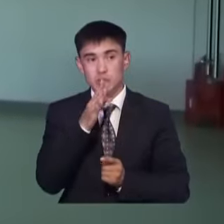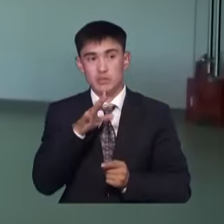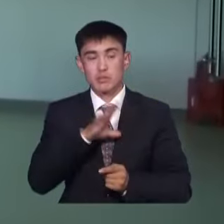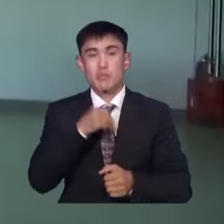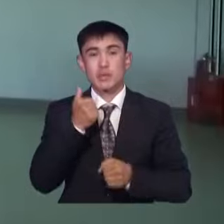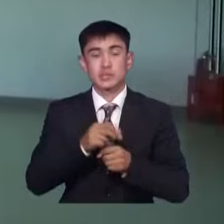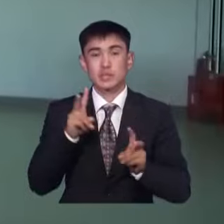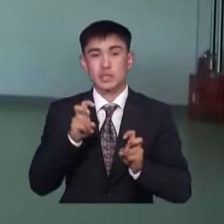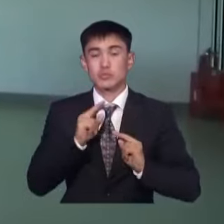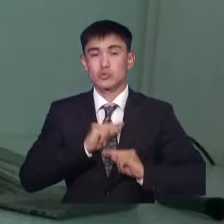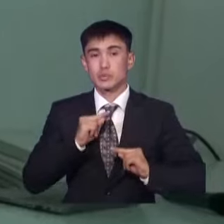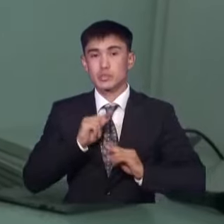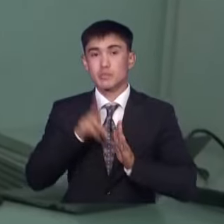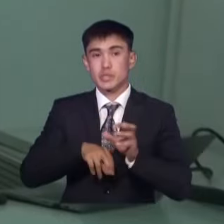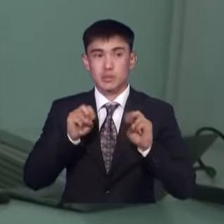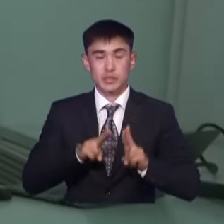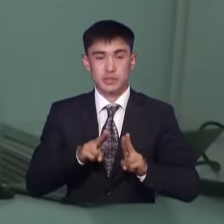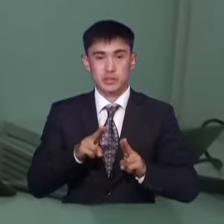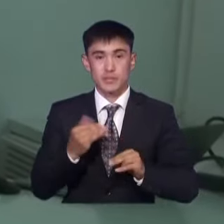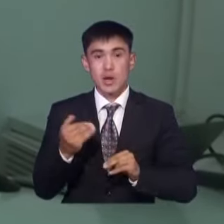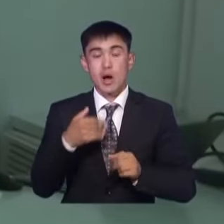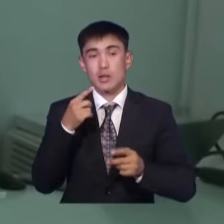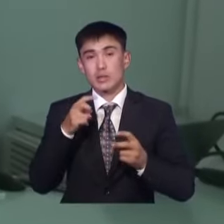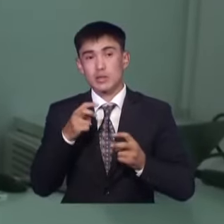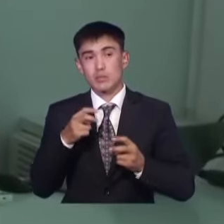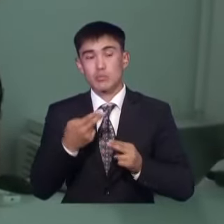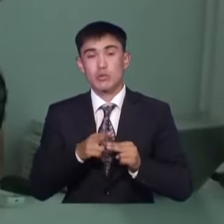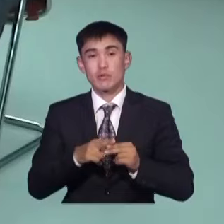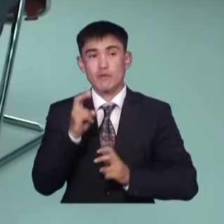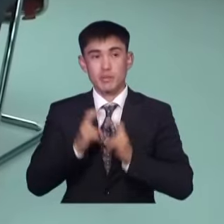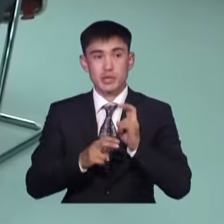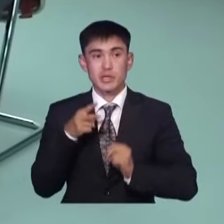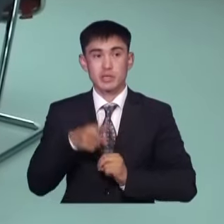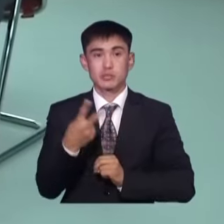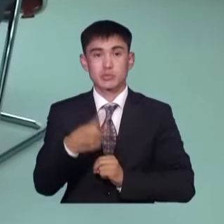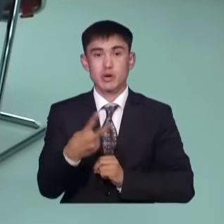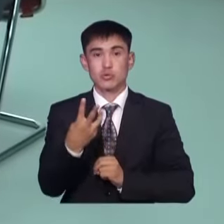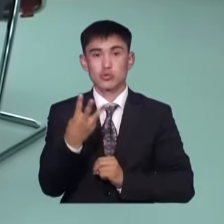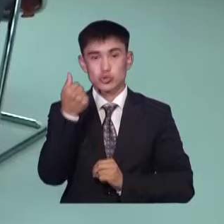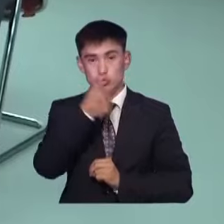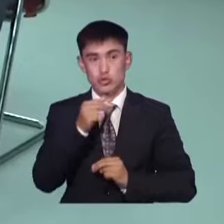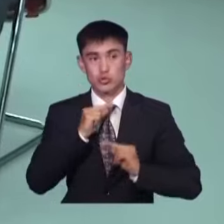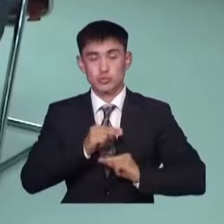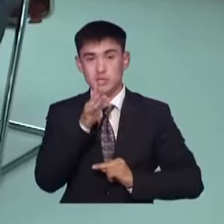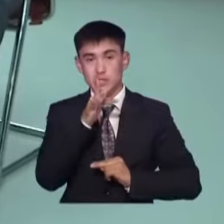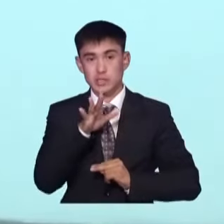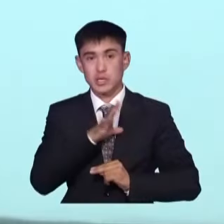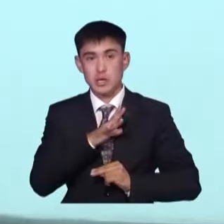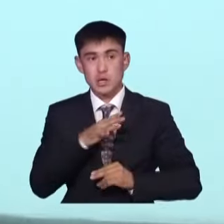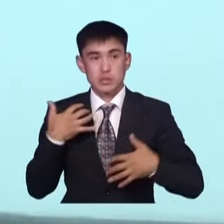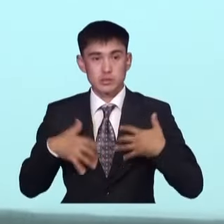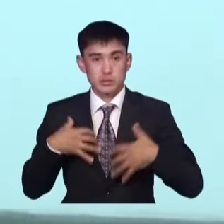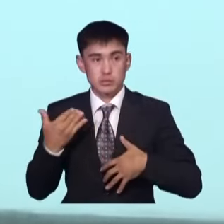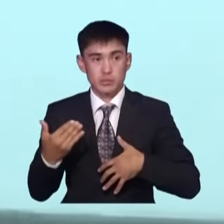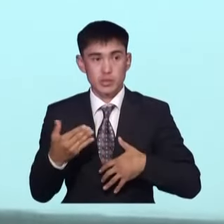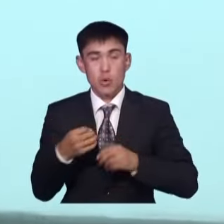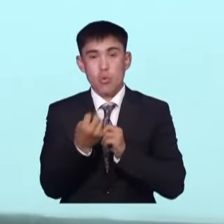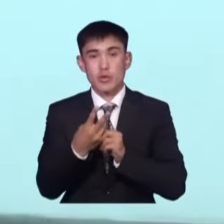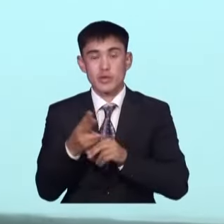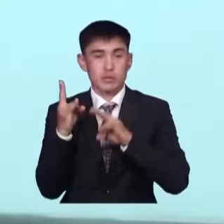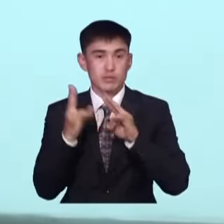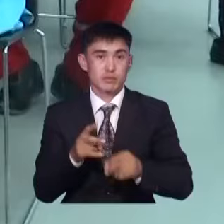басты тақырып жұмыстағы қауіпсіздік жайлы болды. Анықталғандай, аталған фабрикада 2023 жылы жұмыс барысындағы салғырттықтың салдарынан 12